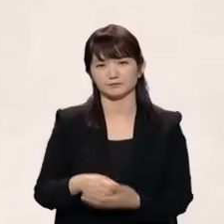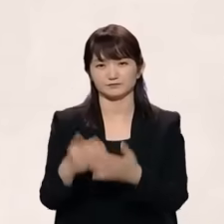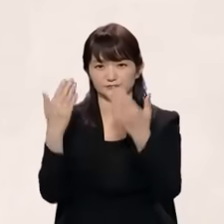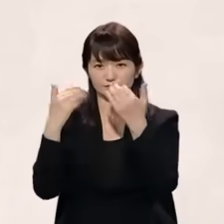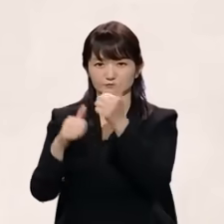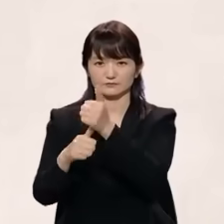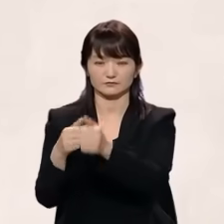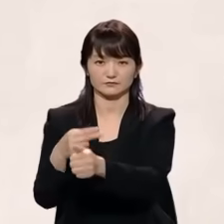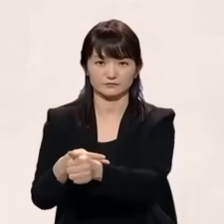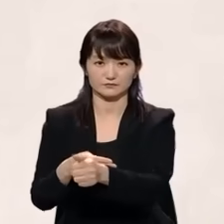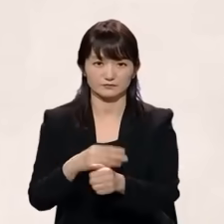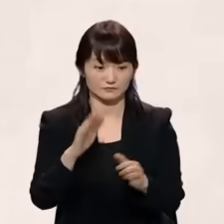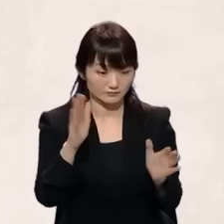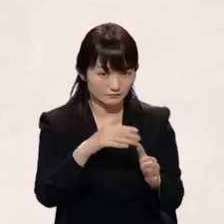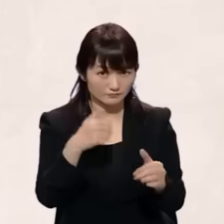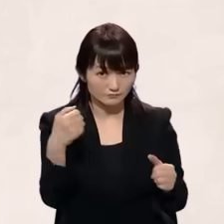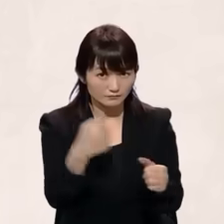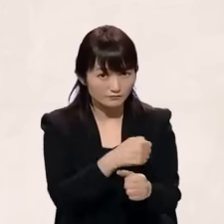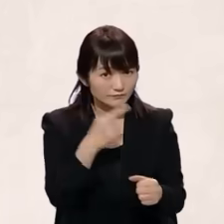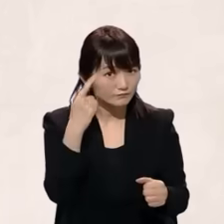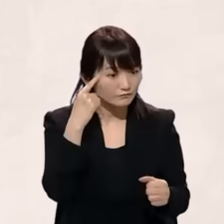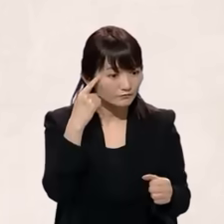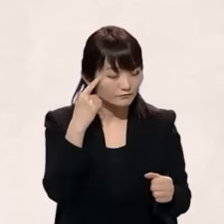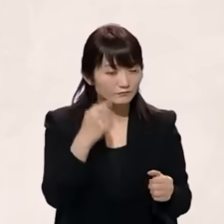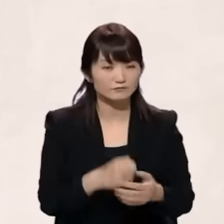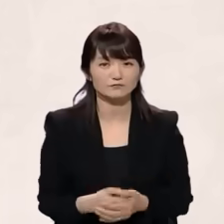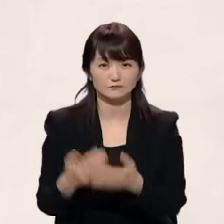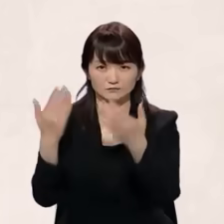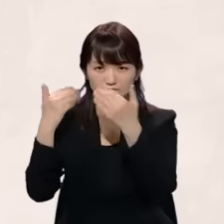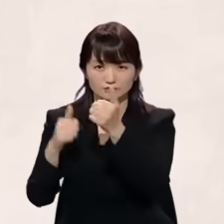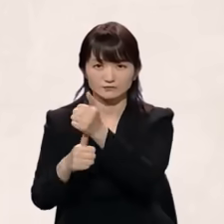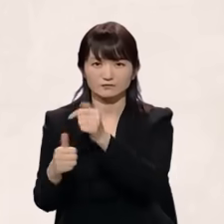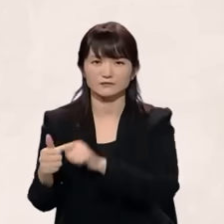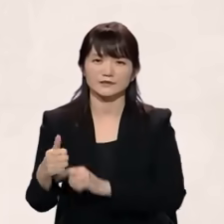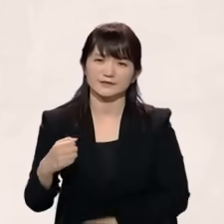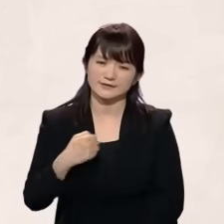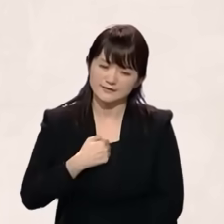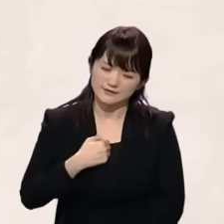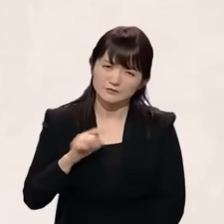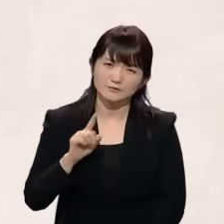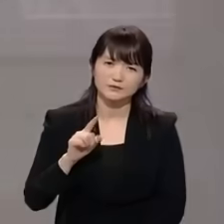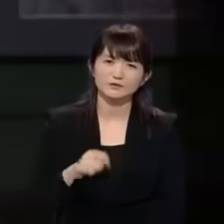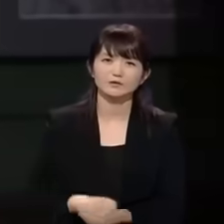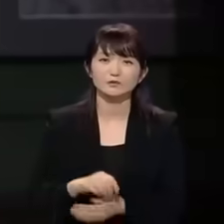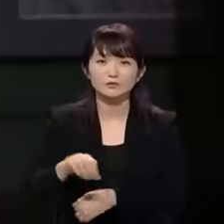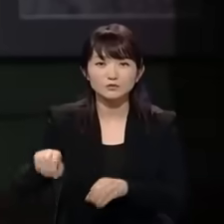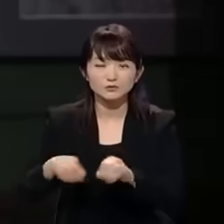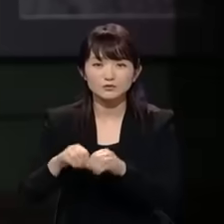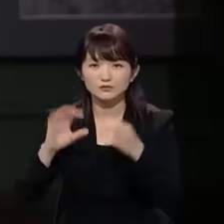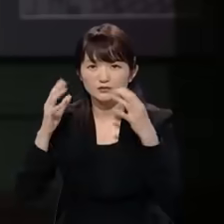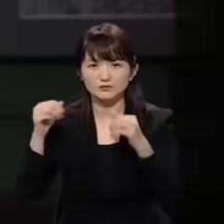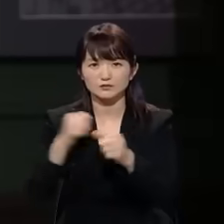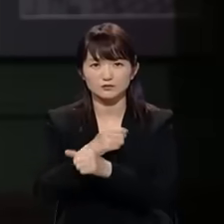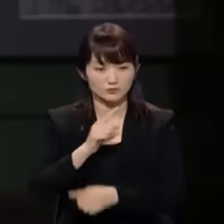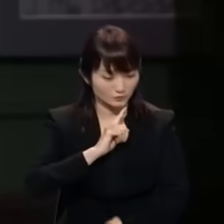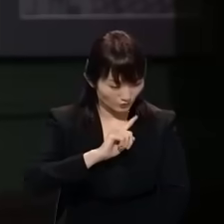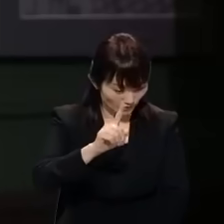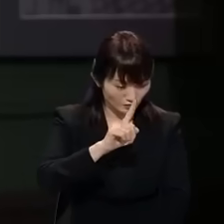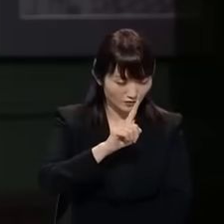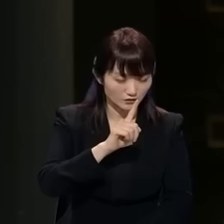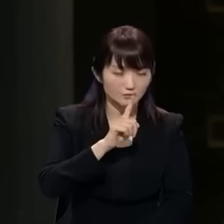교감 교사들이 학생을 학대한다고 생각을 하는 건데 교감은 답답한 마음에 차라리 아동학대로 고소하라고 한 적도 있다고